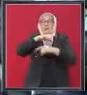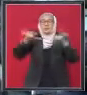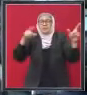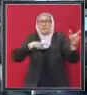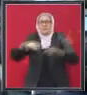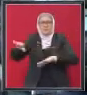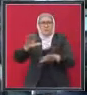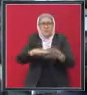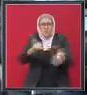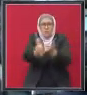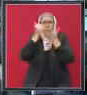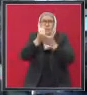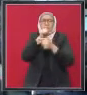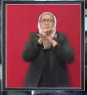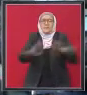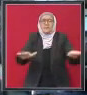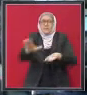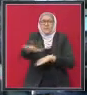Tolong dia, tolong.